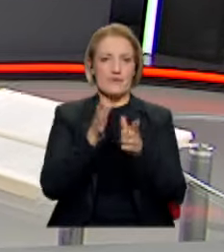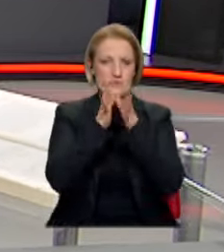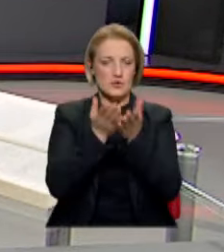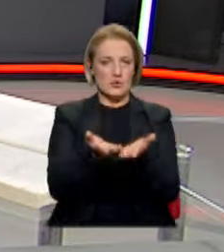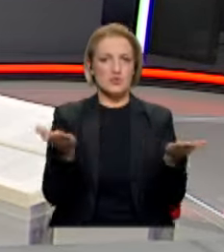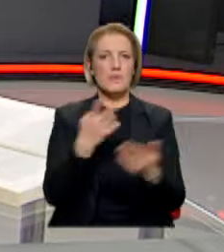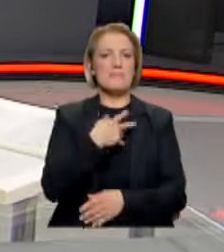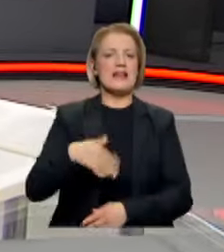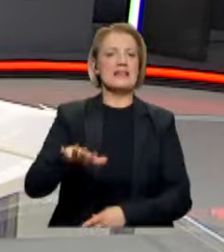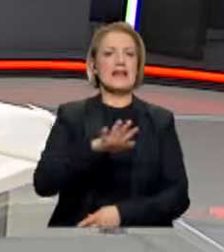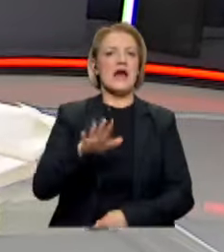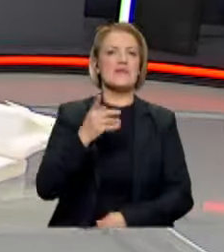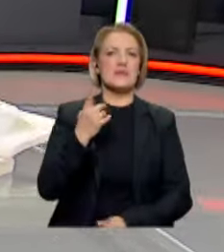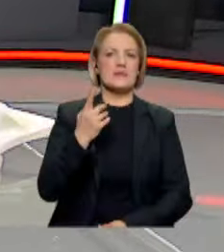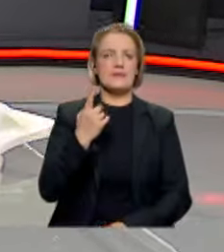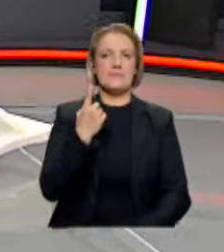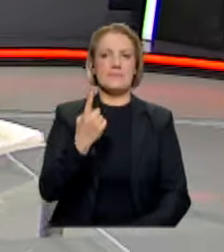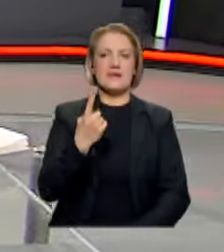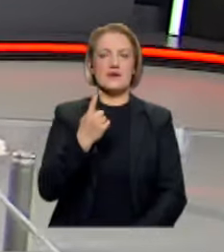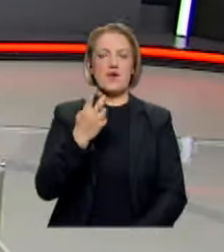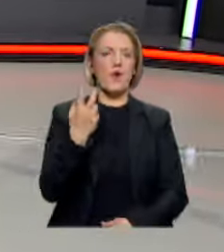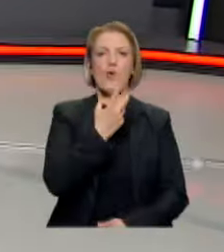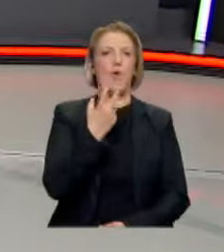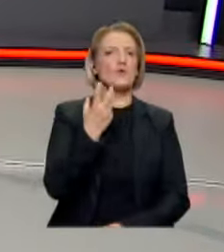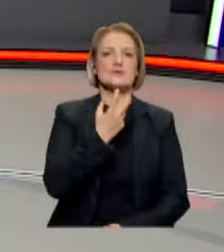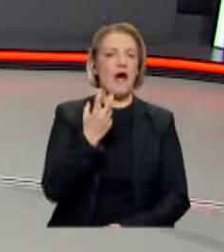Biliyorsunuz belediyelerde bir efendim konser